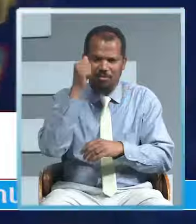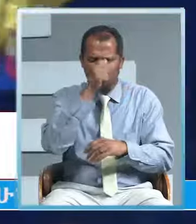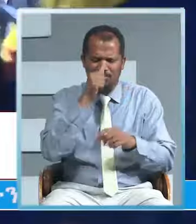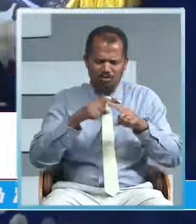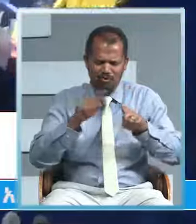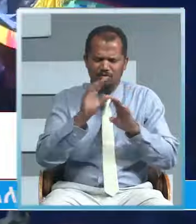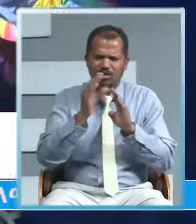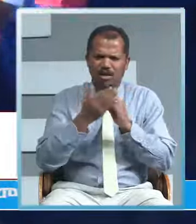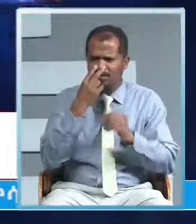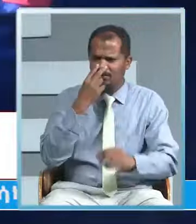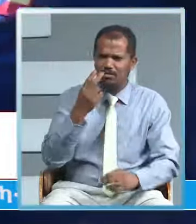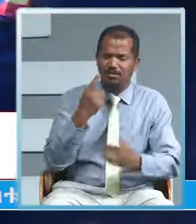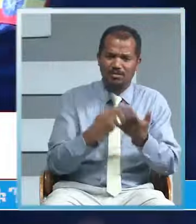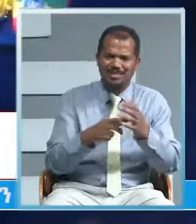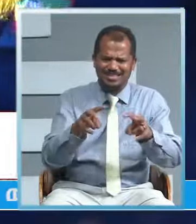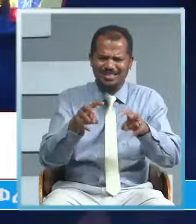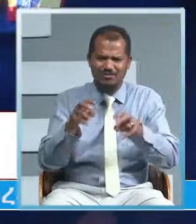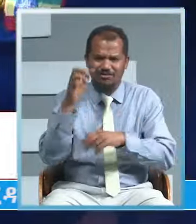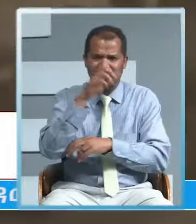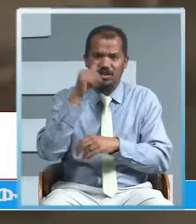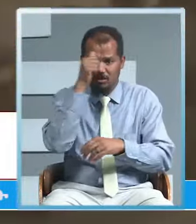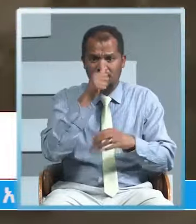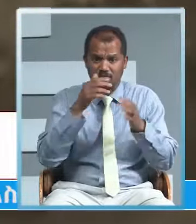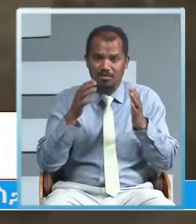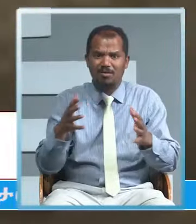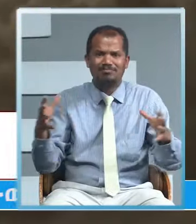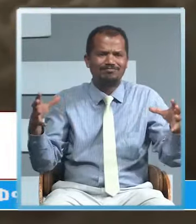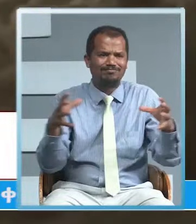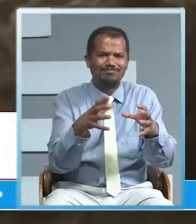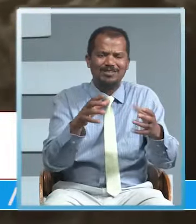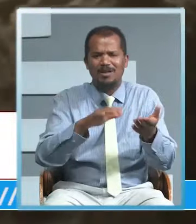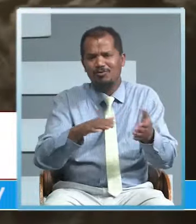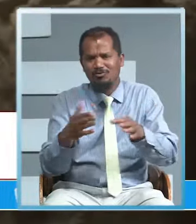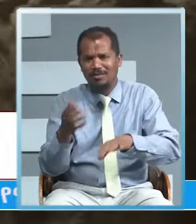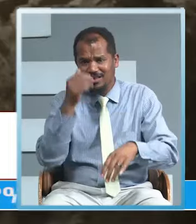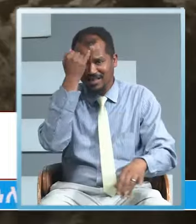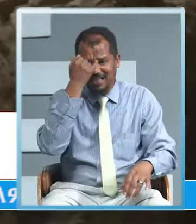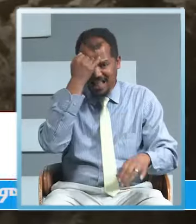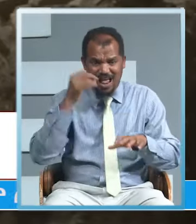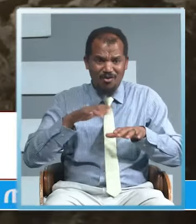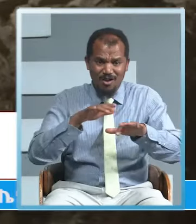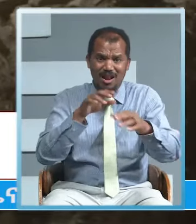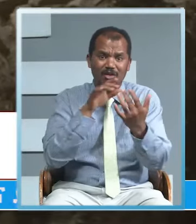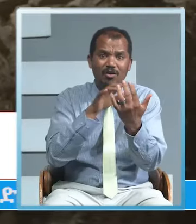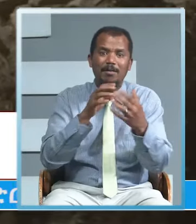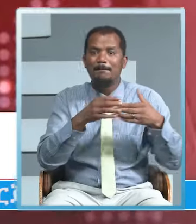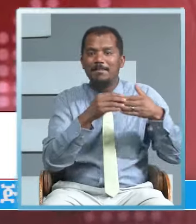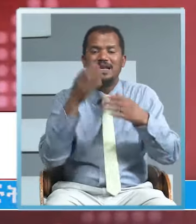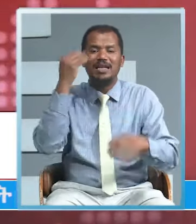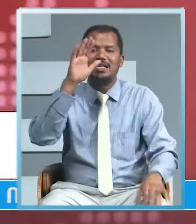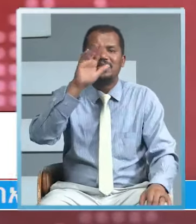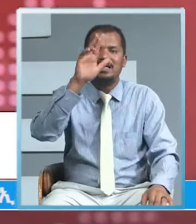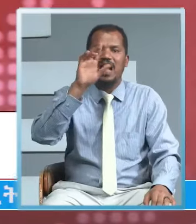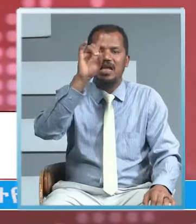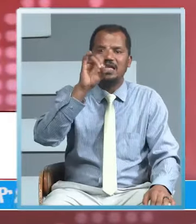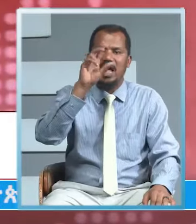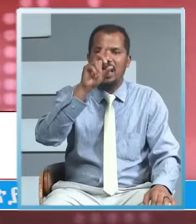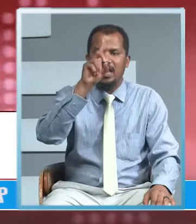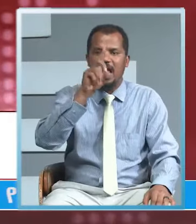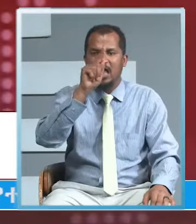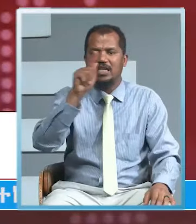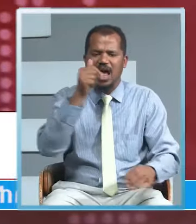ሁኔታ የሚታይ ነው። በዚያች ክፉ ቀን ኢትዮጵያውያን በጅምላ ሰማዕት የሆኑበት የጣሊያን ወረራ ጦር መሪ የነበረው ግራዚያኒ አዲስ